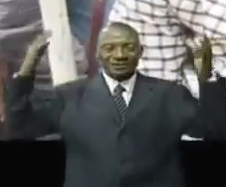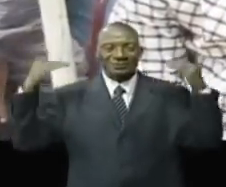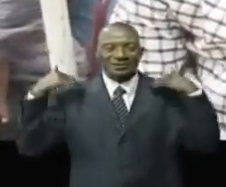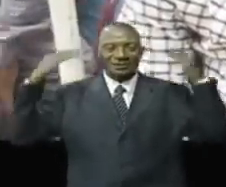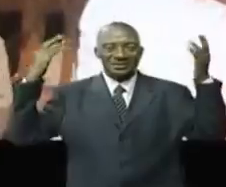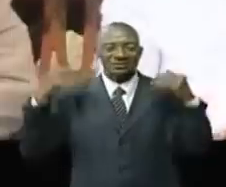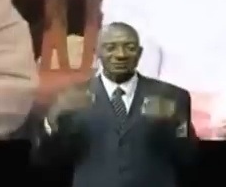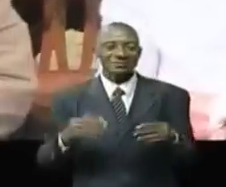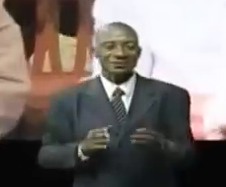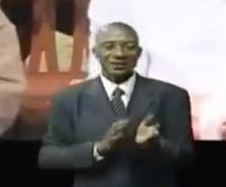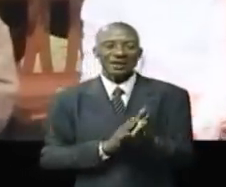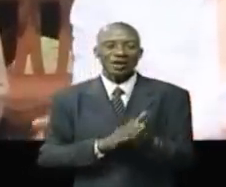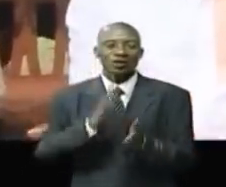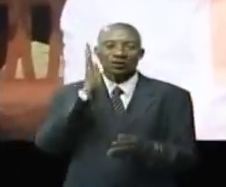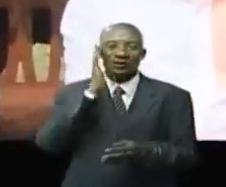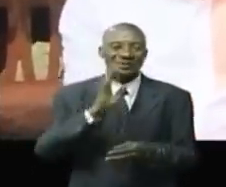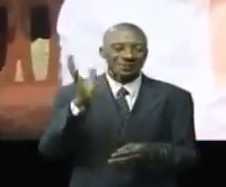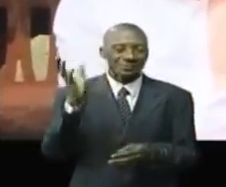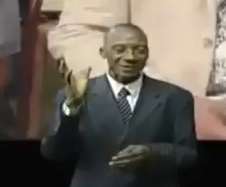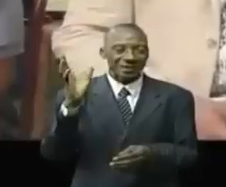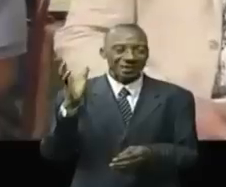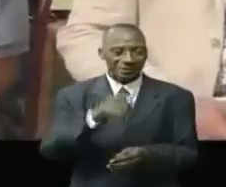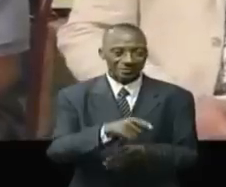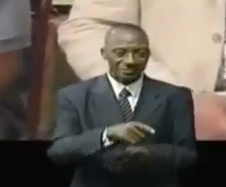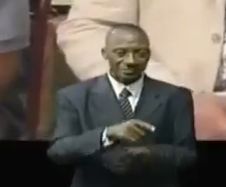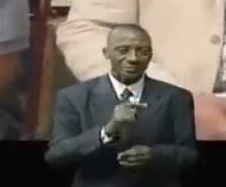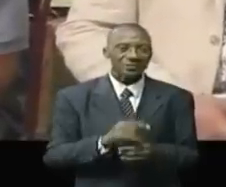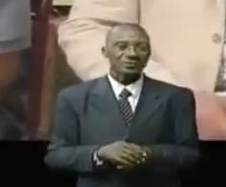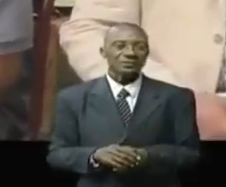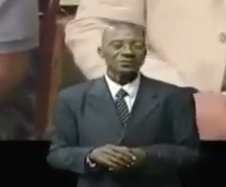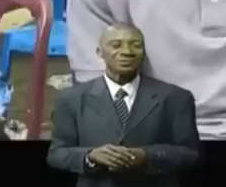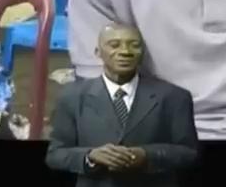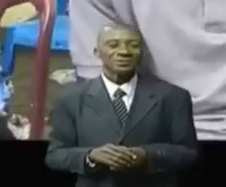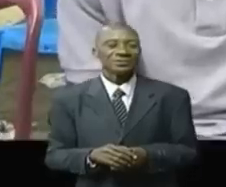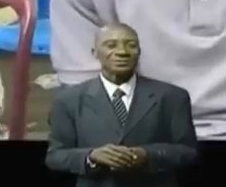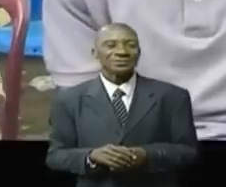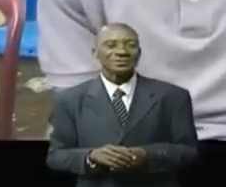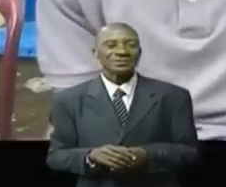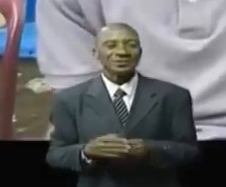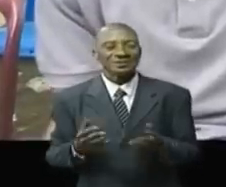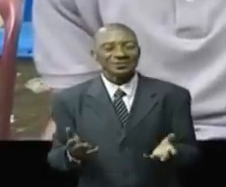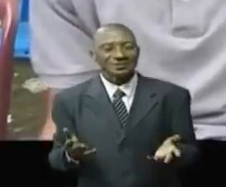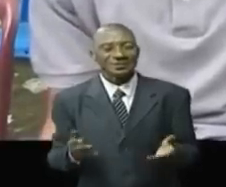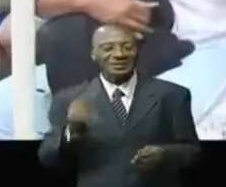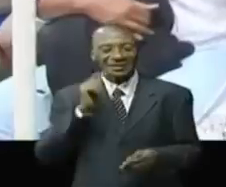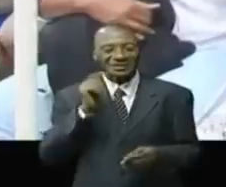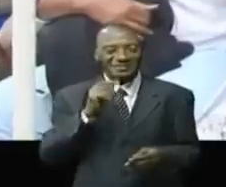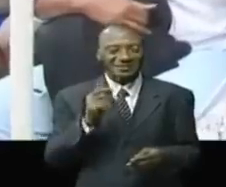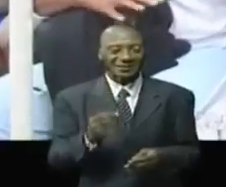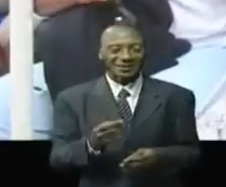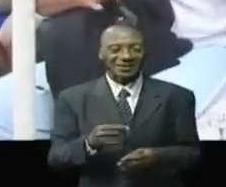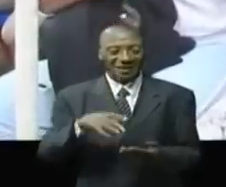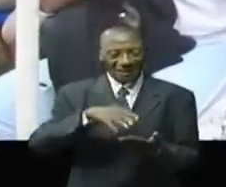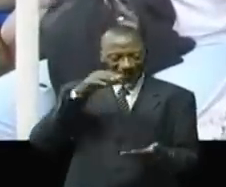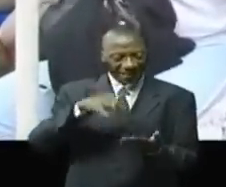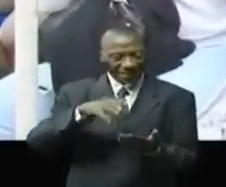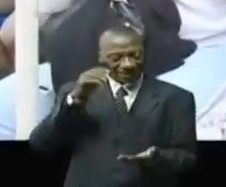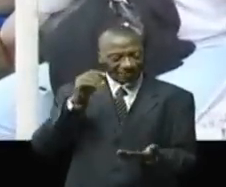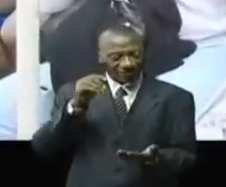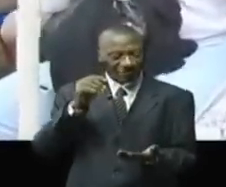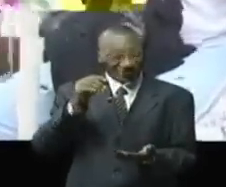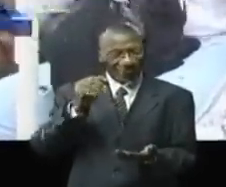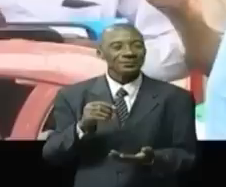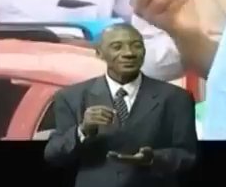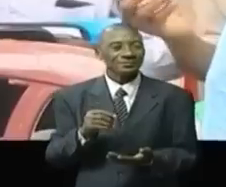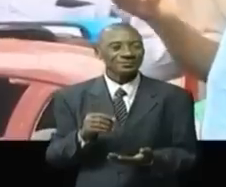Saint-Pierre, avec en son sein plusieurs autres sections, les anciens élèves de la section pédagogique option